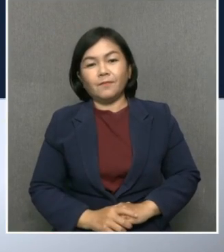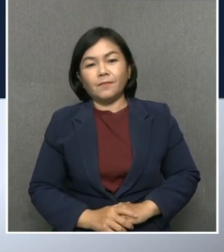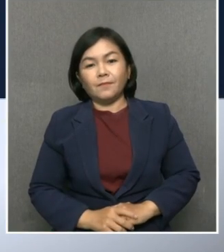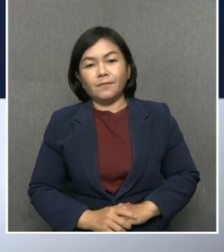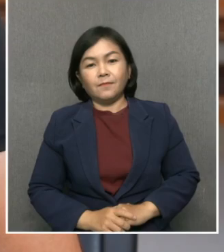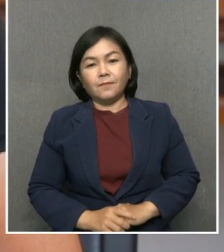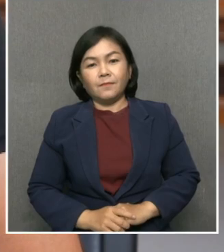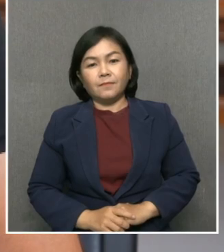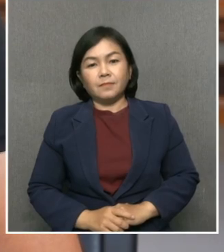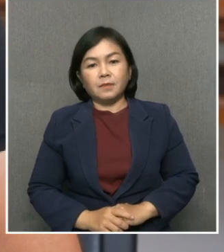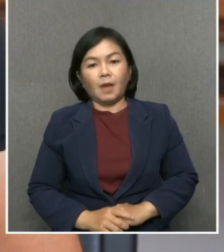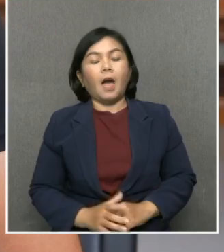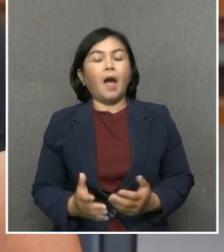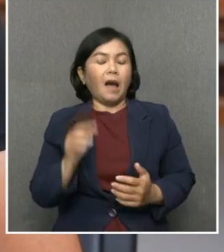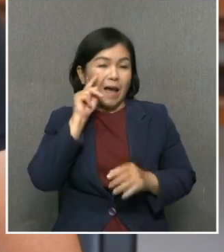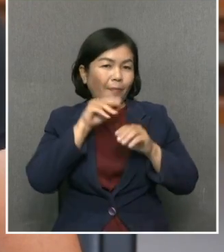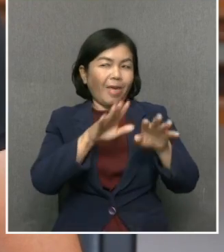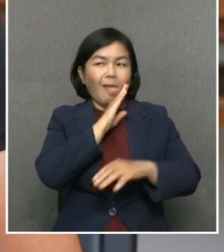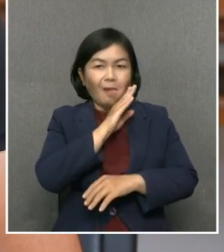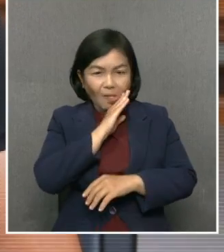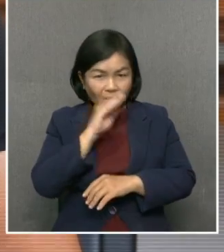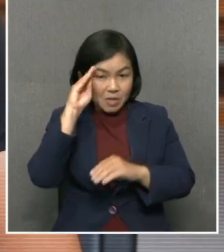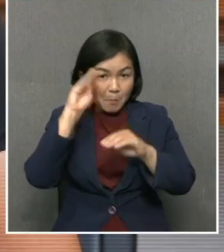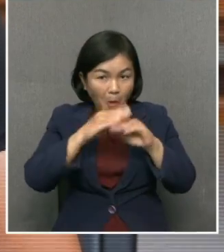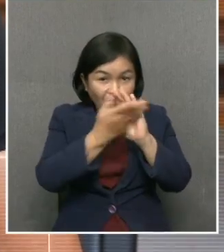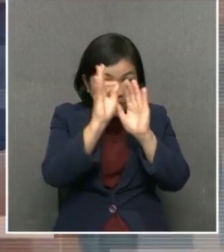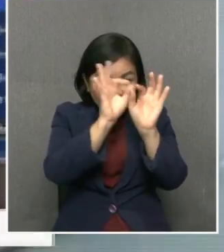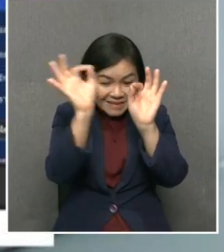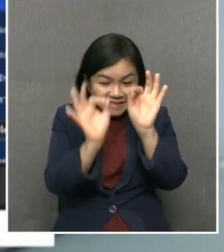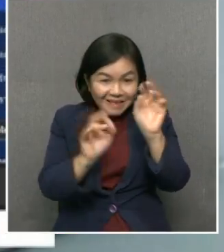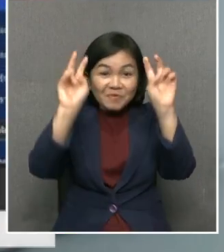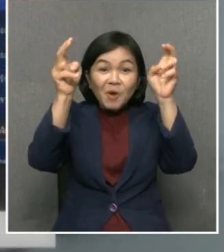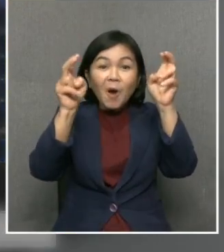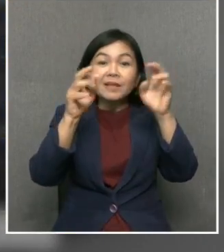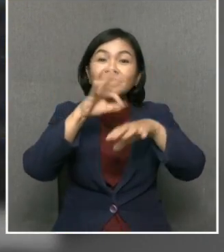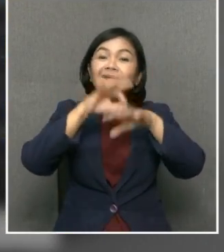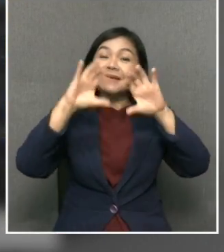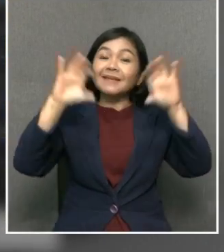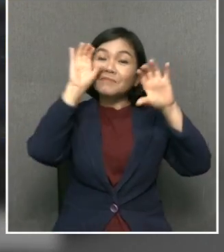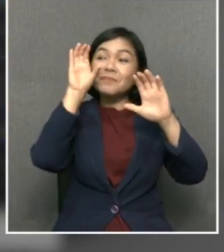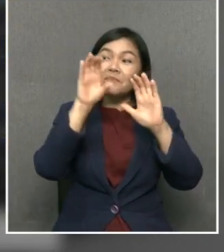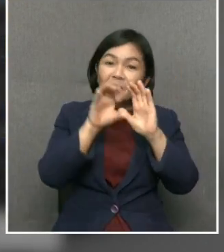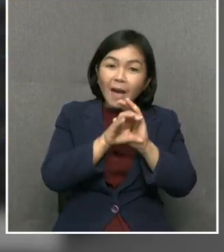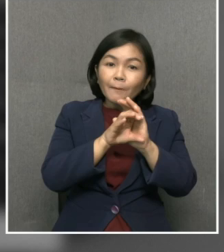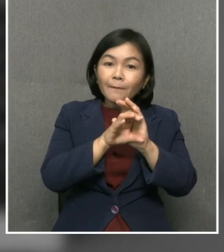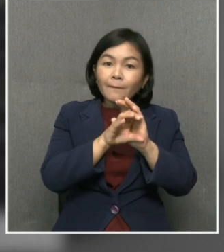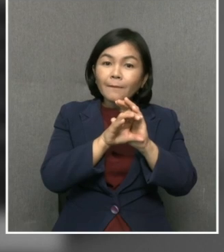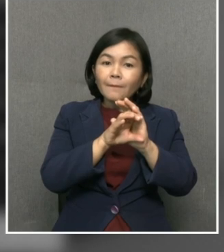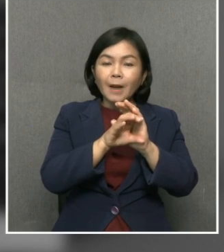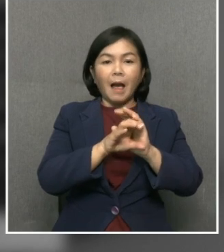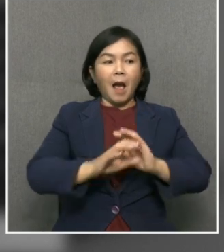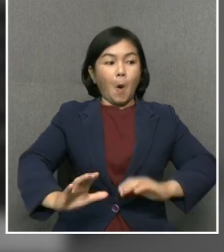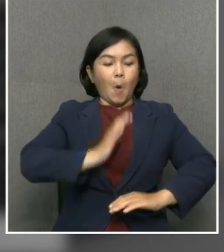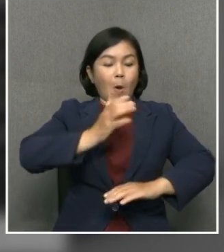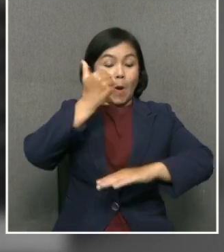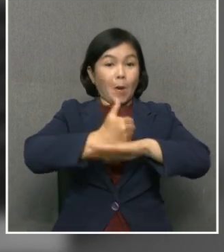ครับอาจจะสร้างอุปโลกขึ้นมานะครับชื่อหน่วยงานราชการมีภาพของเอ่อผู้คบัญชาหรือ